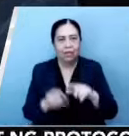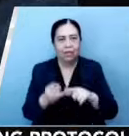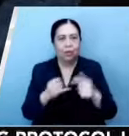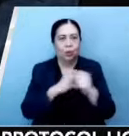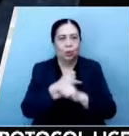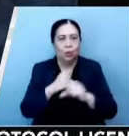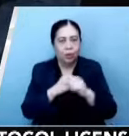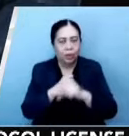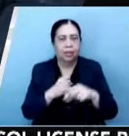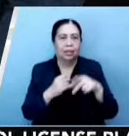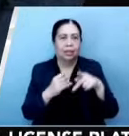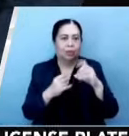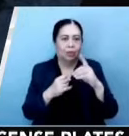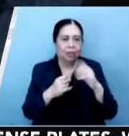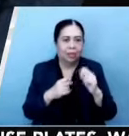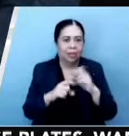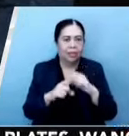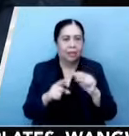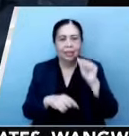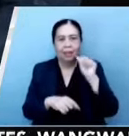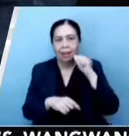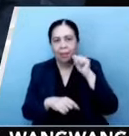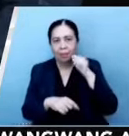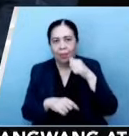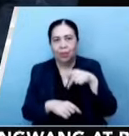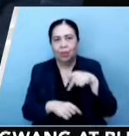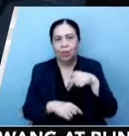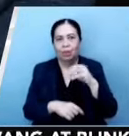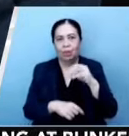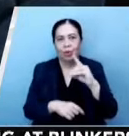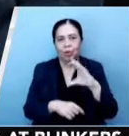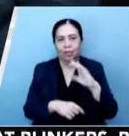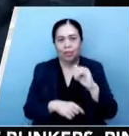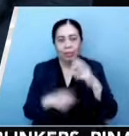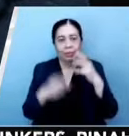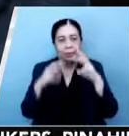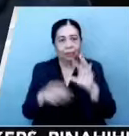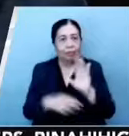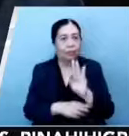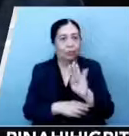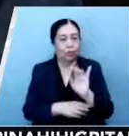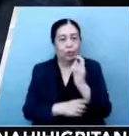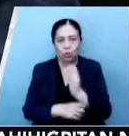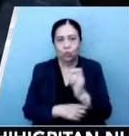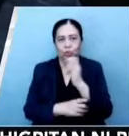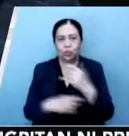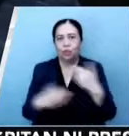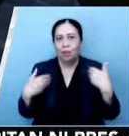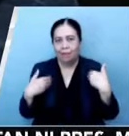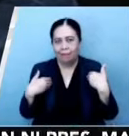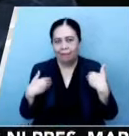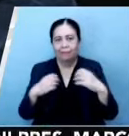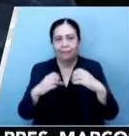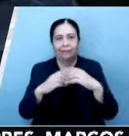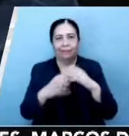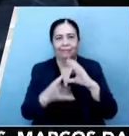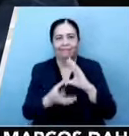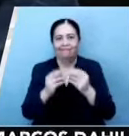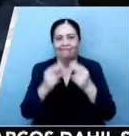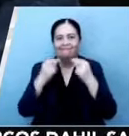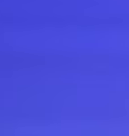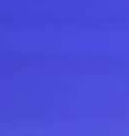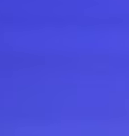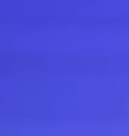Podcasts, and Apple Podcasts. Mapapanood din ito sa Facebook at YouTube channel ng GMA Integrated News.